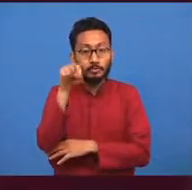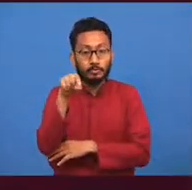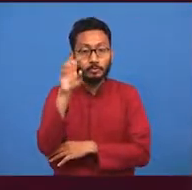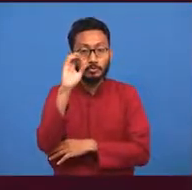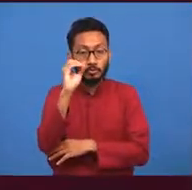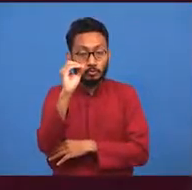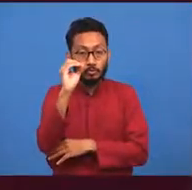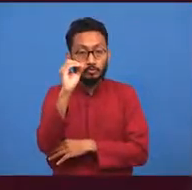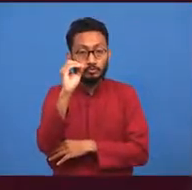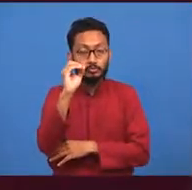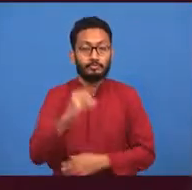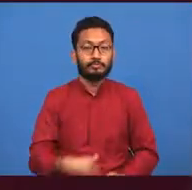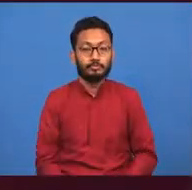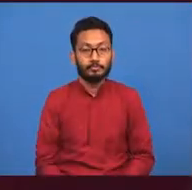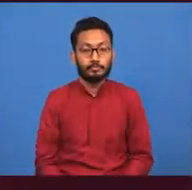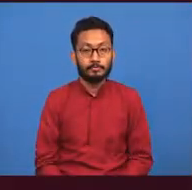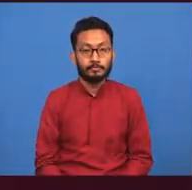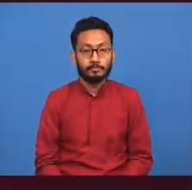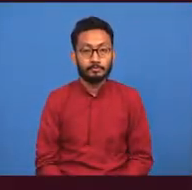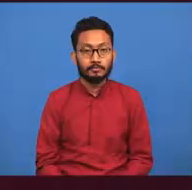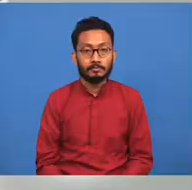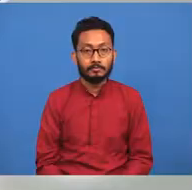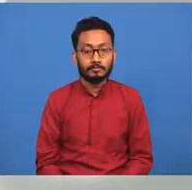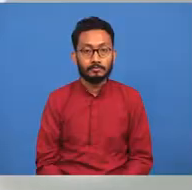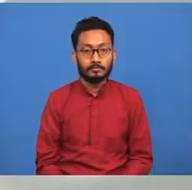28.0 darjah Celsius.